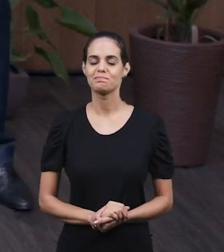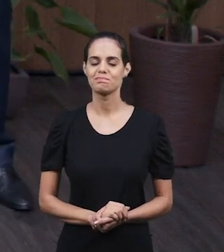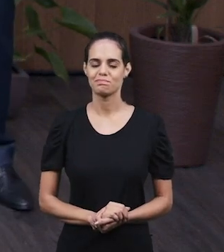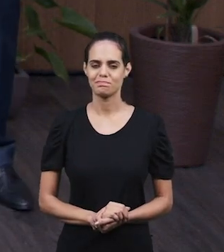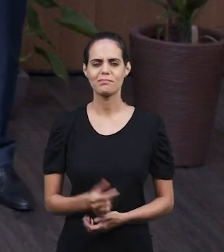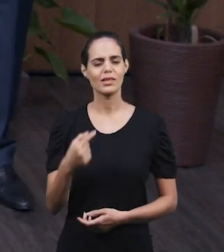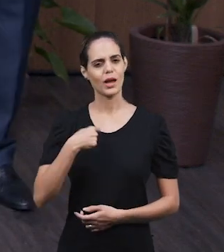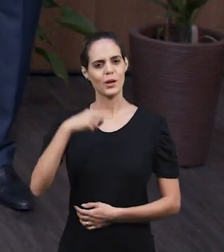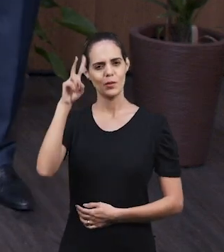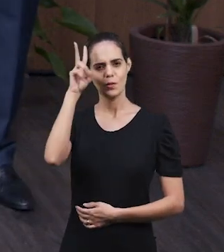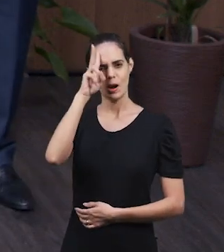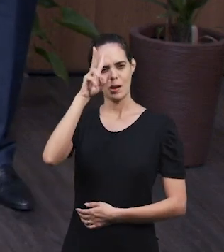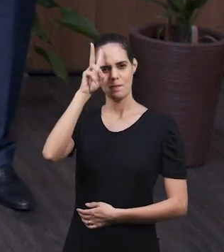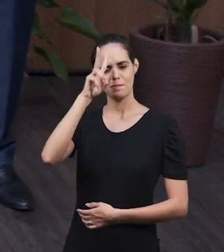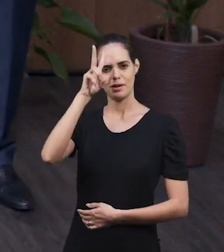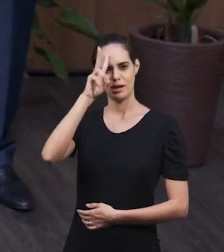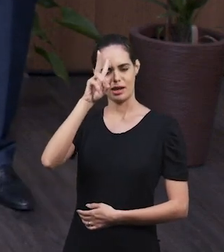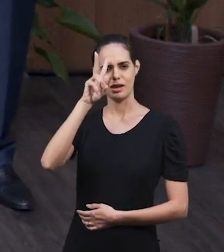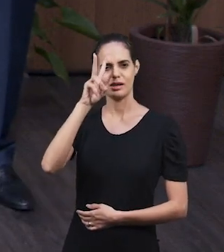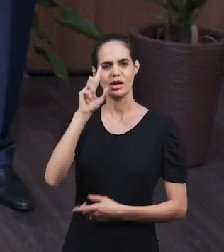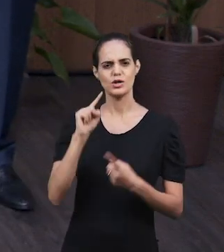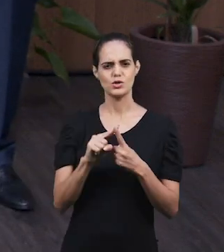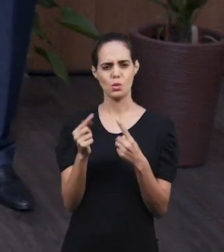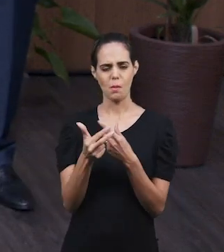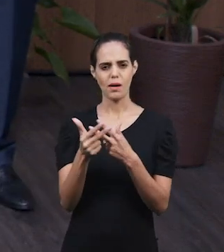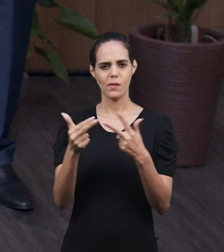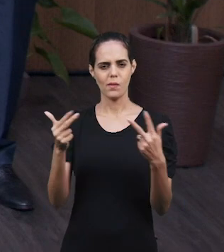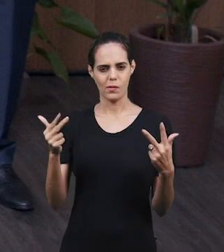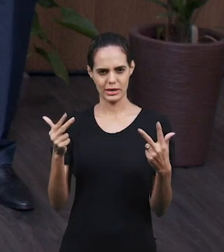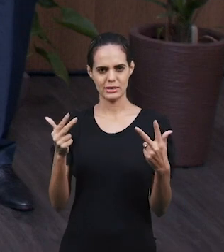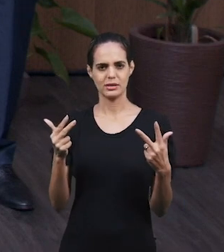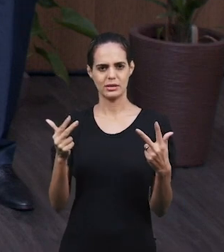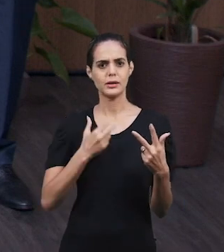Je me suis rappelé maintenant d'une question très importante.